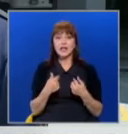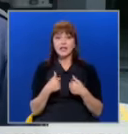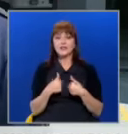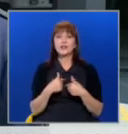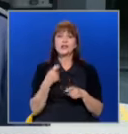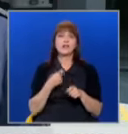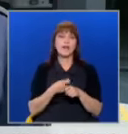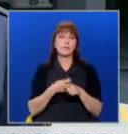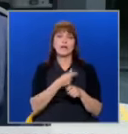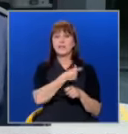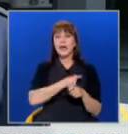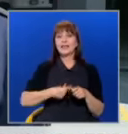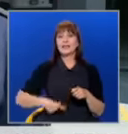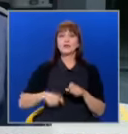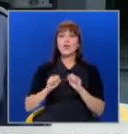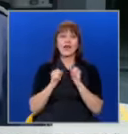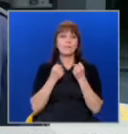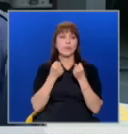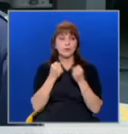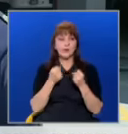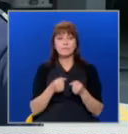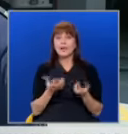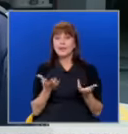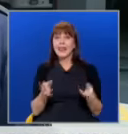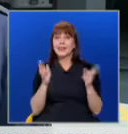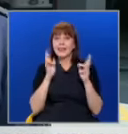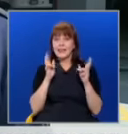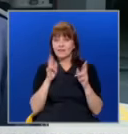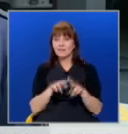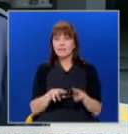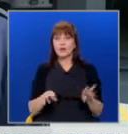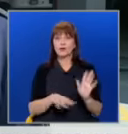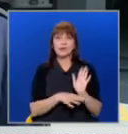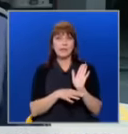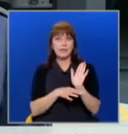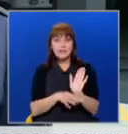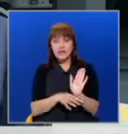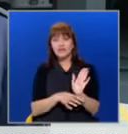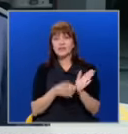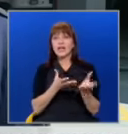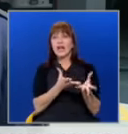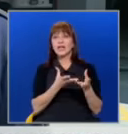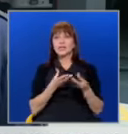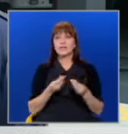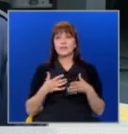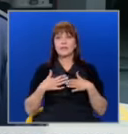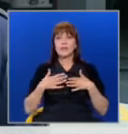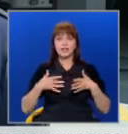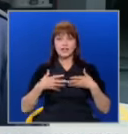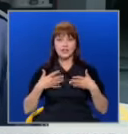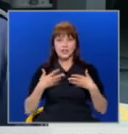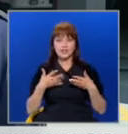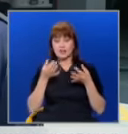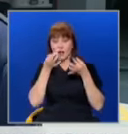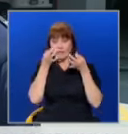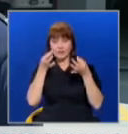проведем и национален протест. Искрено се надяваме народните представители да вземат нашите искания под внимание и